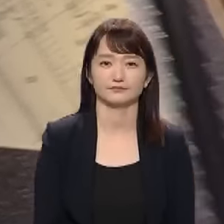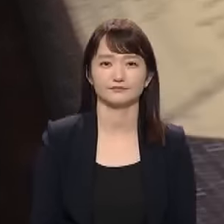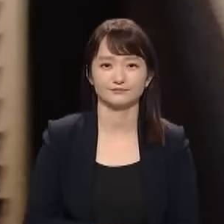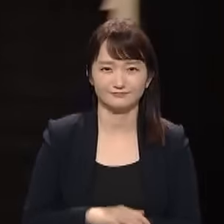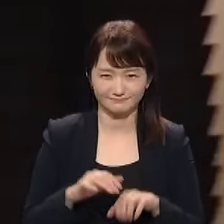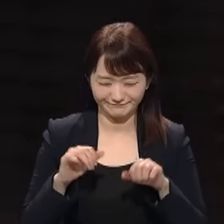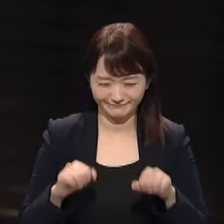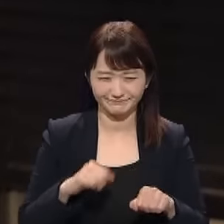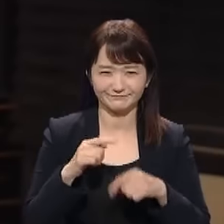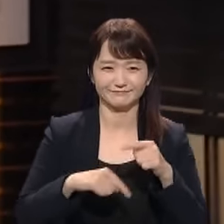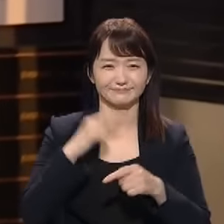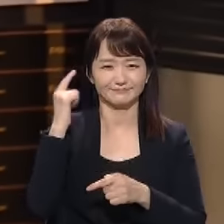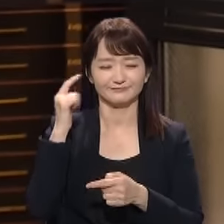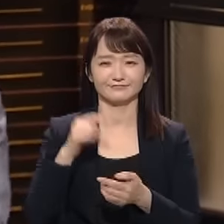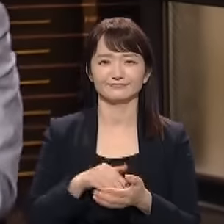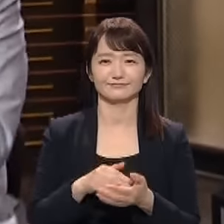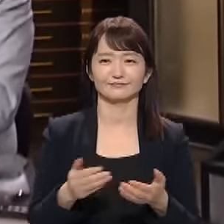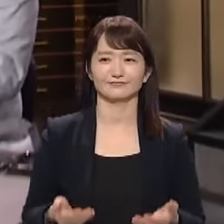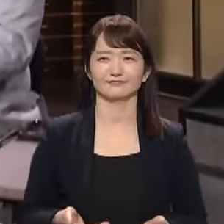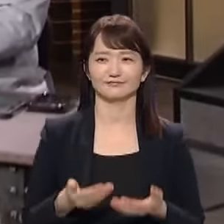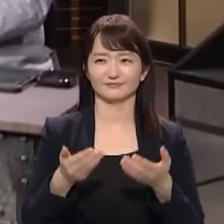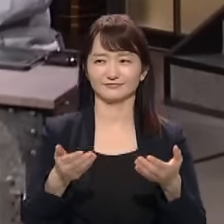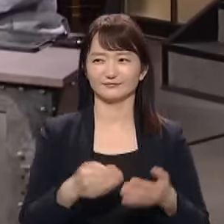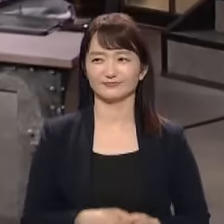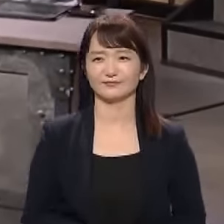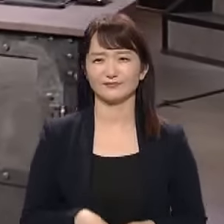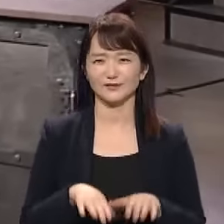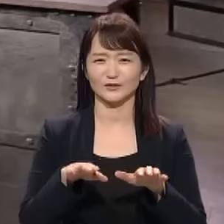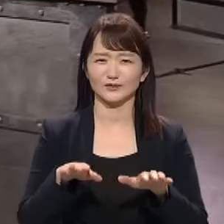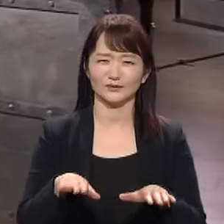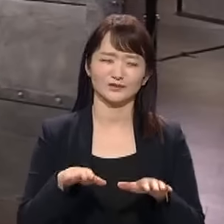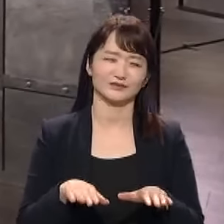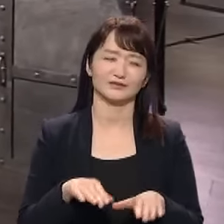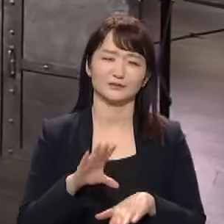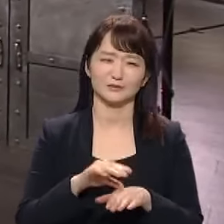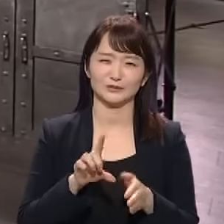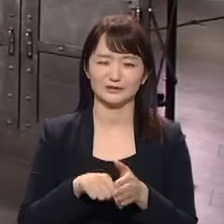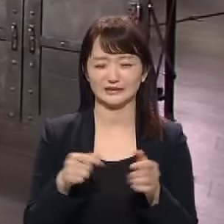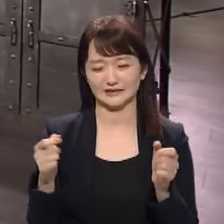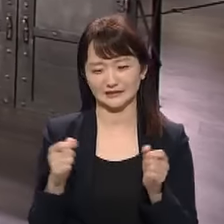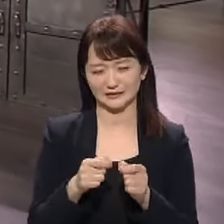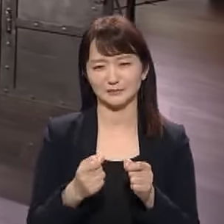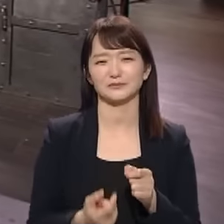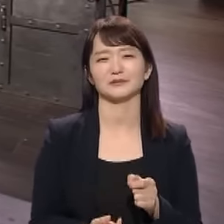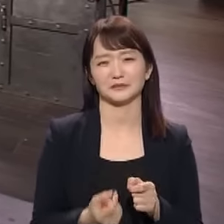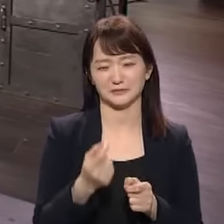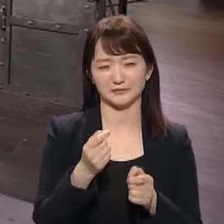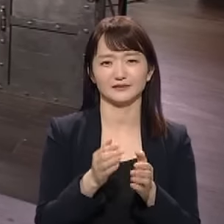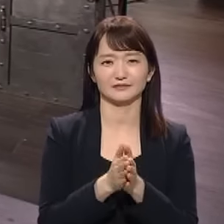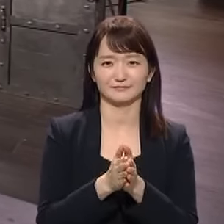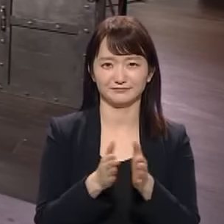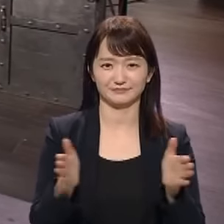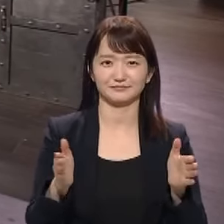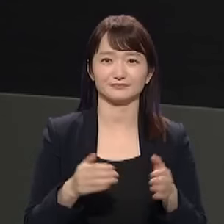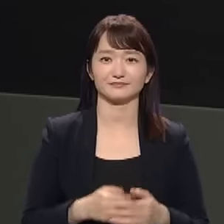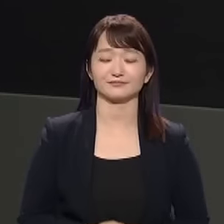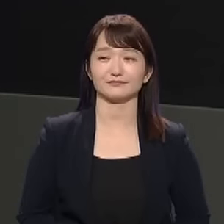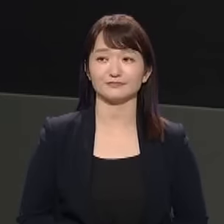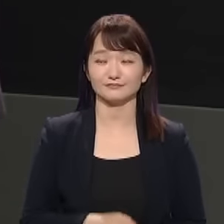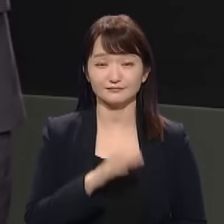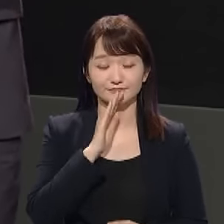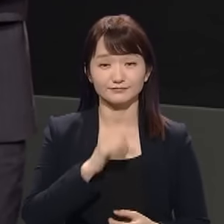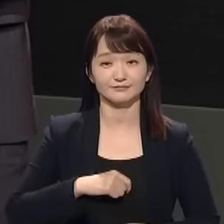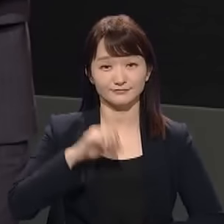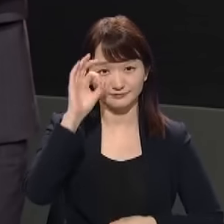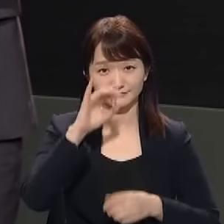뾰로롱! 안녕하십니까! 자, 오늘도 시간이 너무 짧은데 말이죠. 빨리빨리 시작하도록 하죠. 좋습니다. 예,